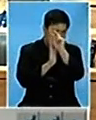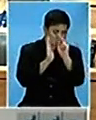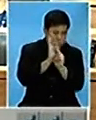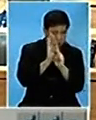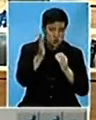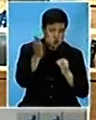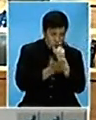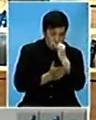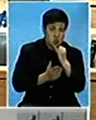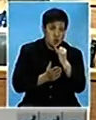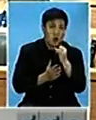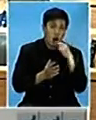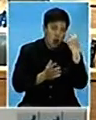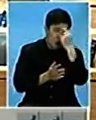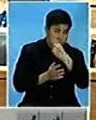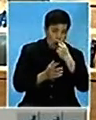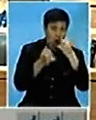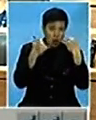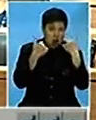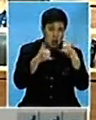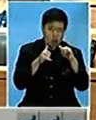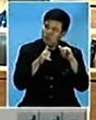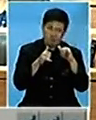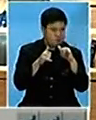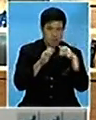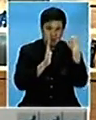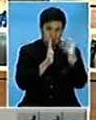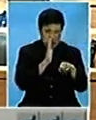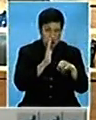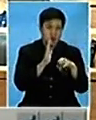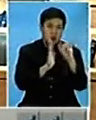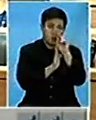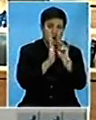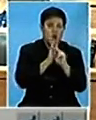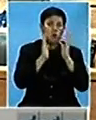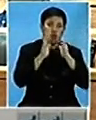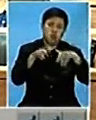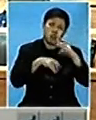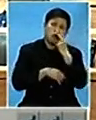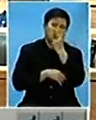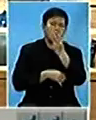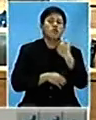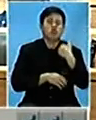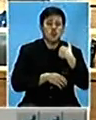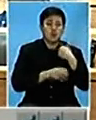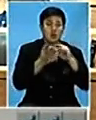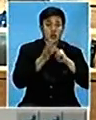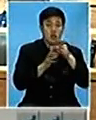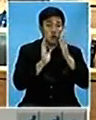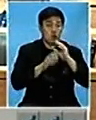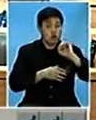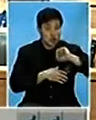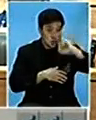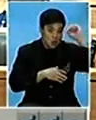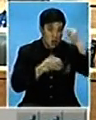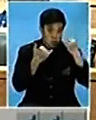ประธานคนไหนเล่นนอกกติกาชาวบ้านนั่งดูครับไม่ใช่คุณชนะคดี